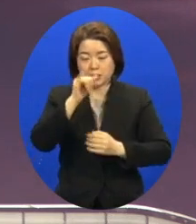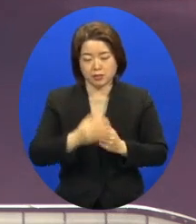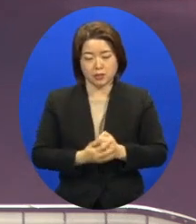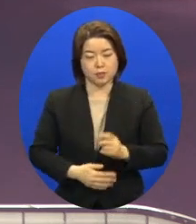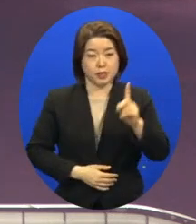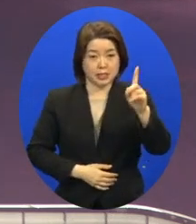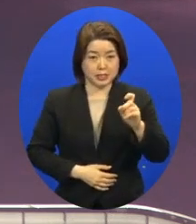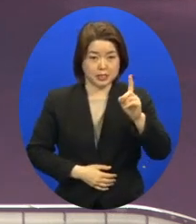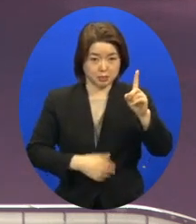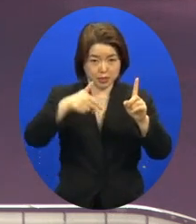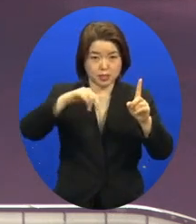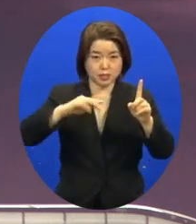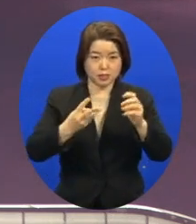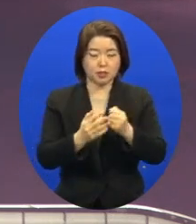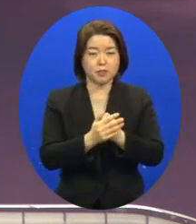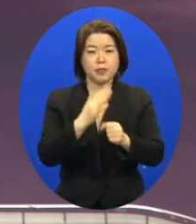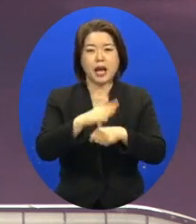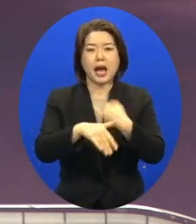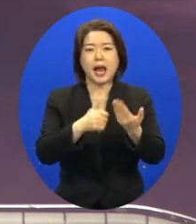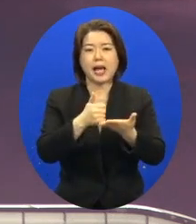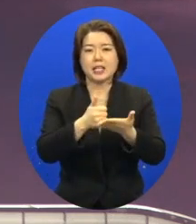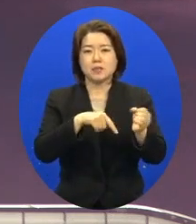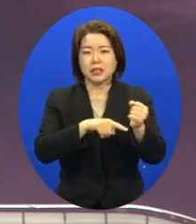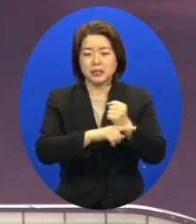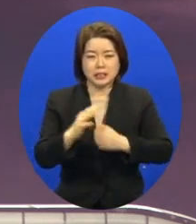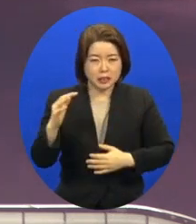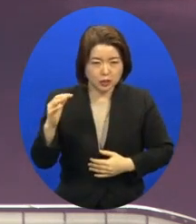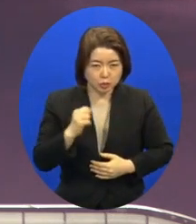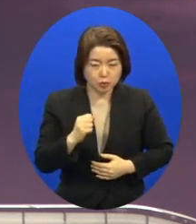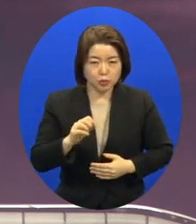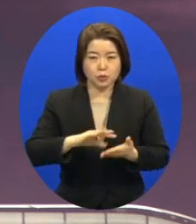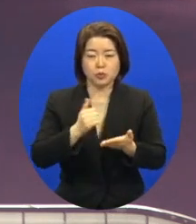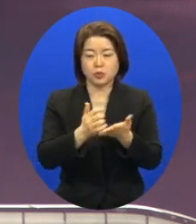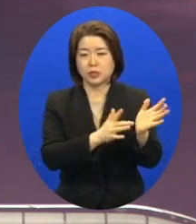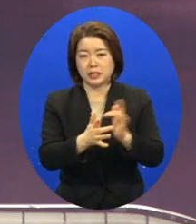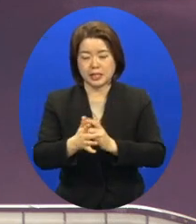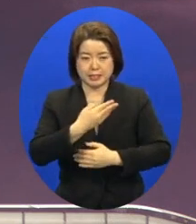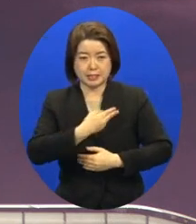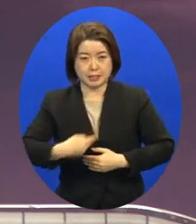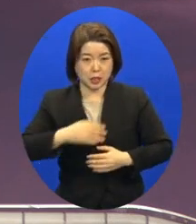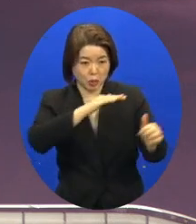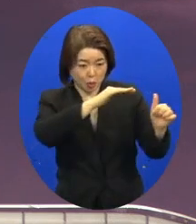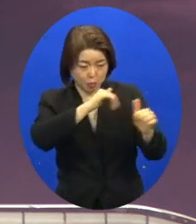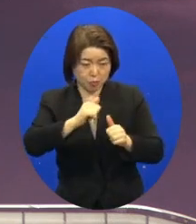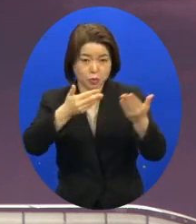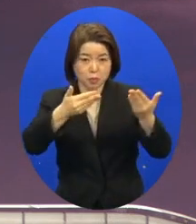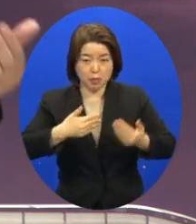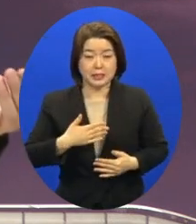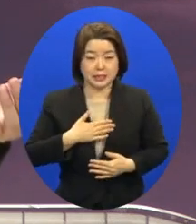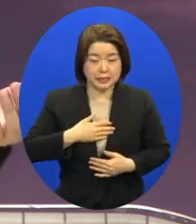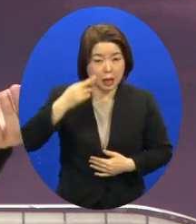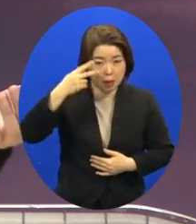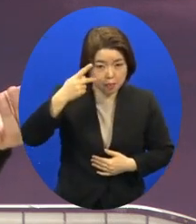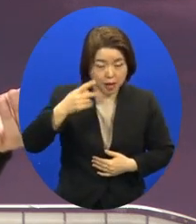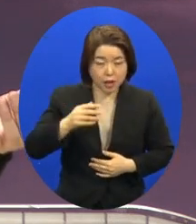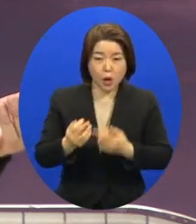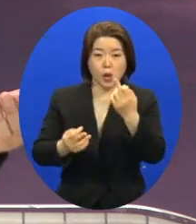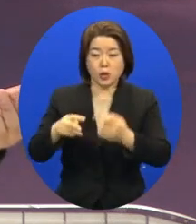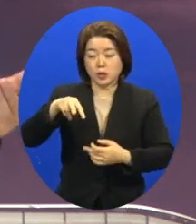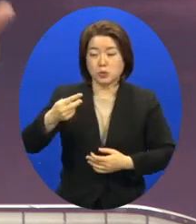11절 말씀에 하나님의 뜻으로 그리스도 예수의 사도로 부르심을 받은 나 바울과 형제